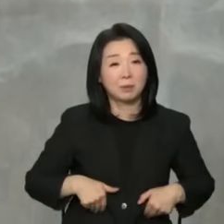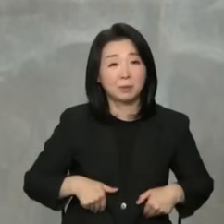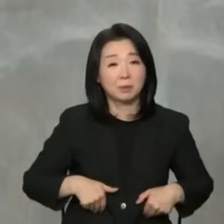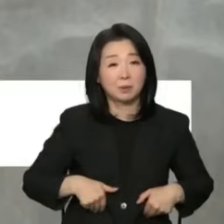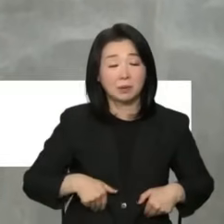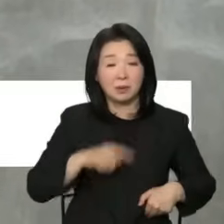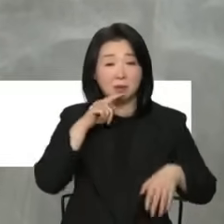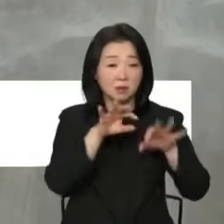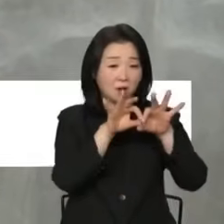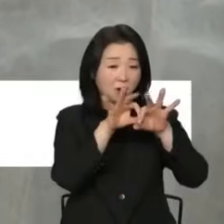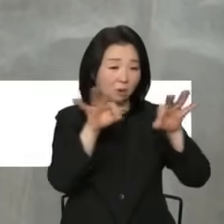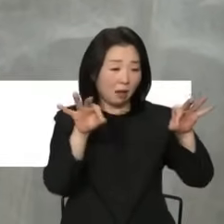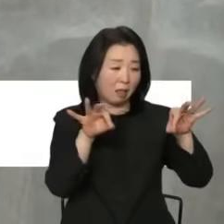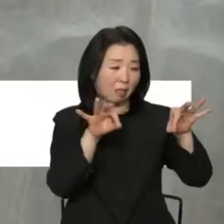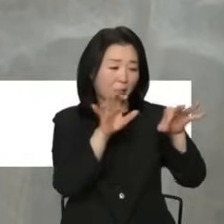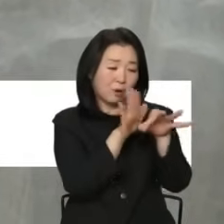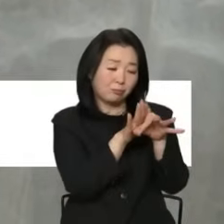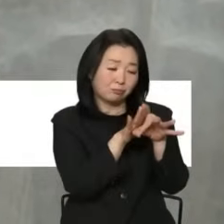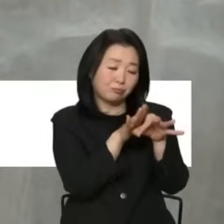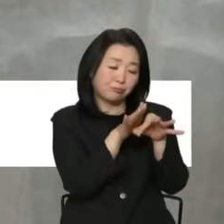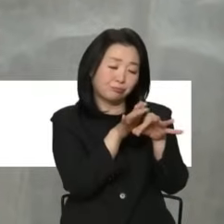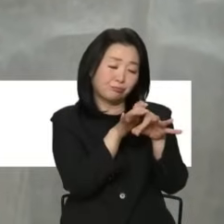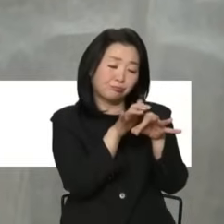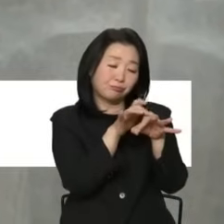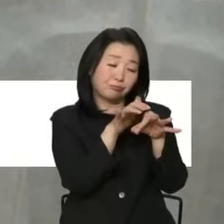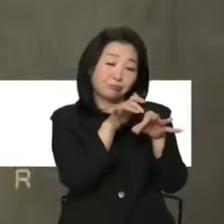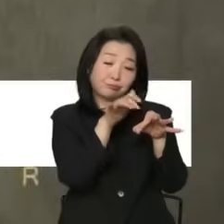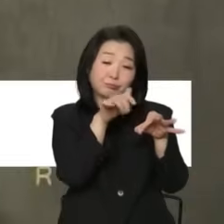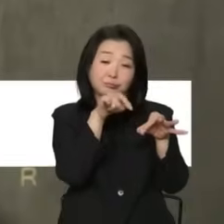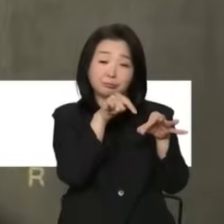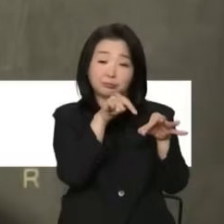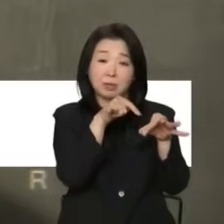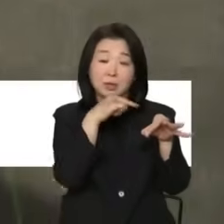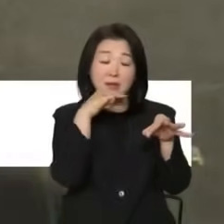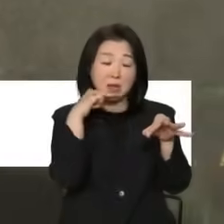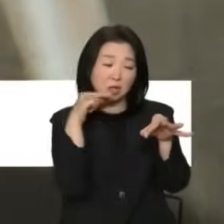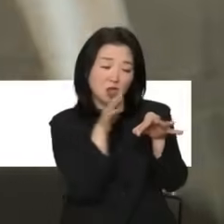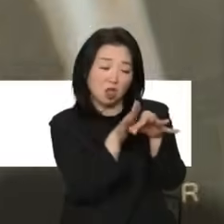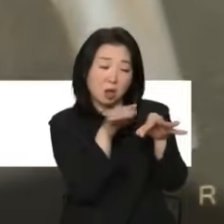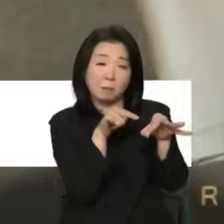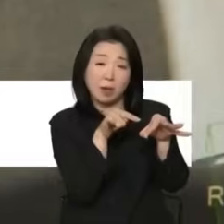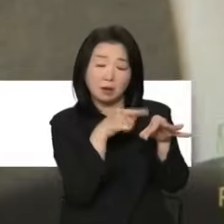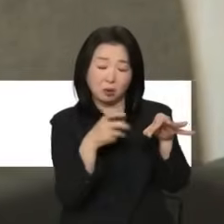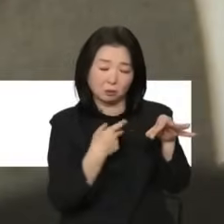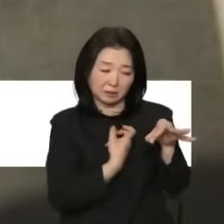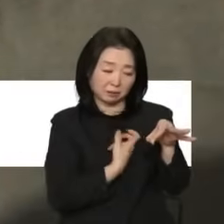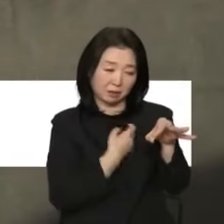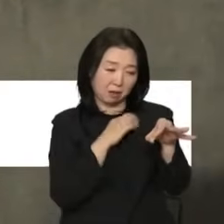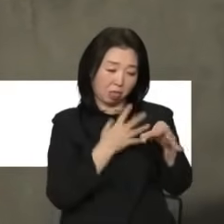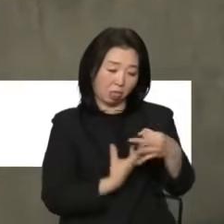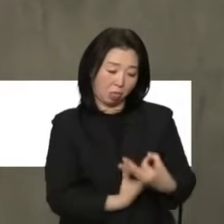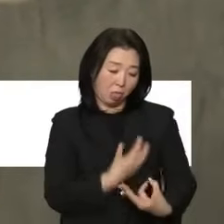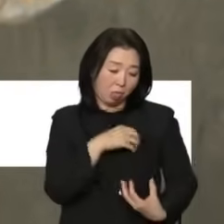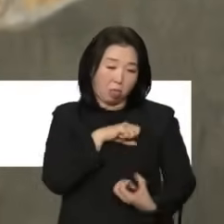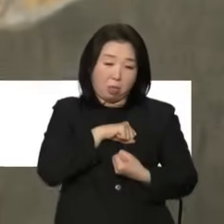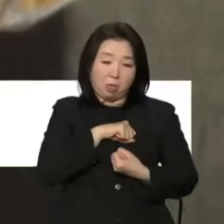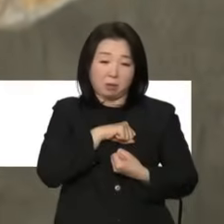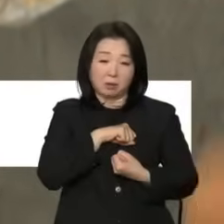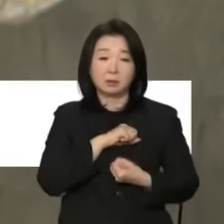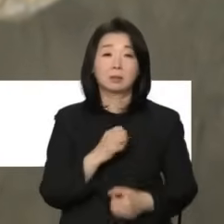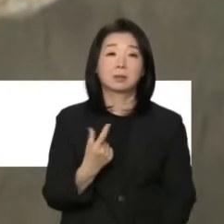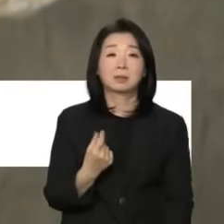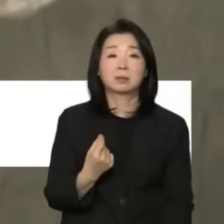혈관 내에서 척척 쌓이다가 어느 순간 그 혈관에 있는 혈전이 굴러가서 심장에 막히게 되면 이제 심장